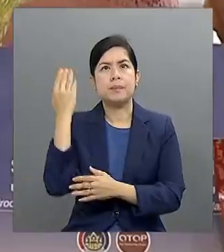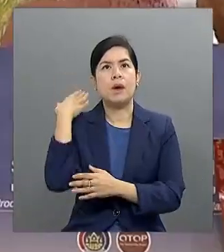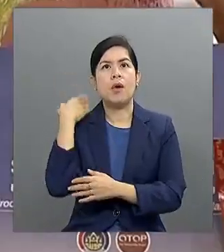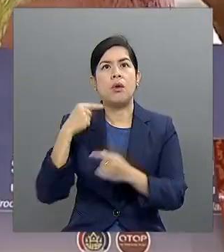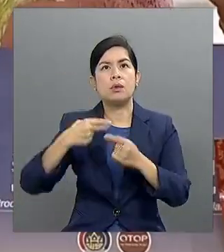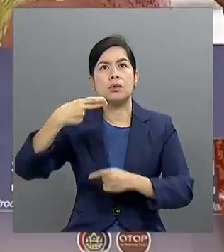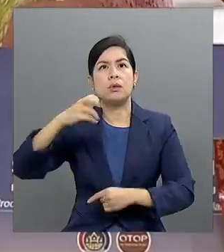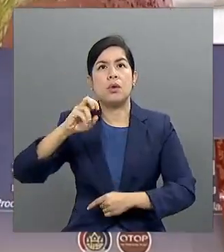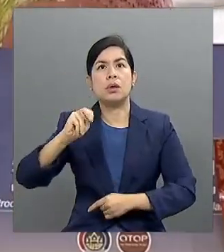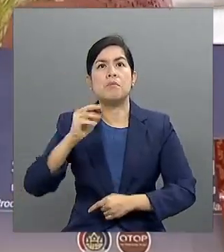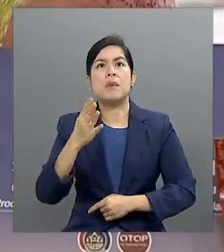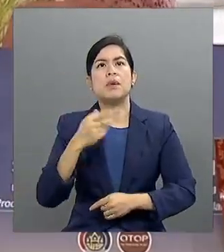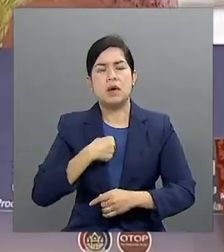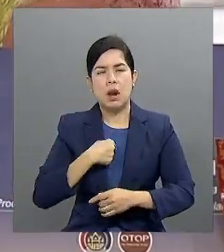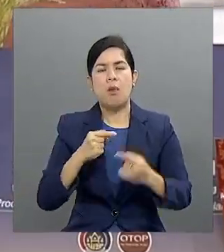กไม้นะคะ